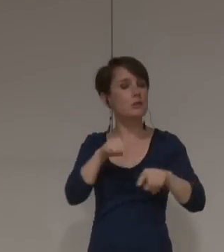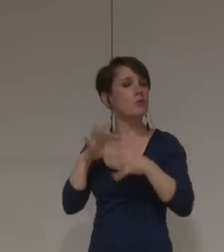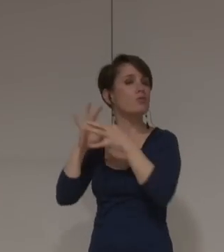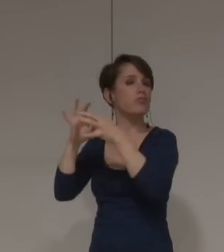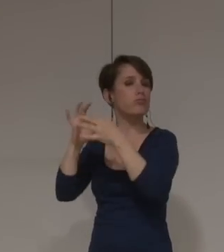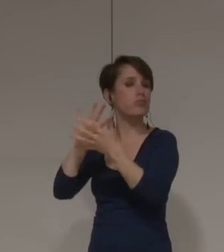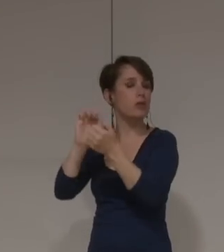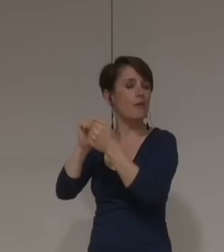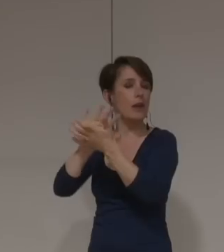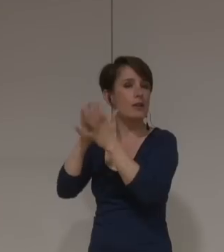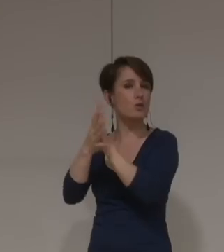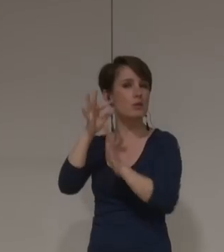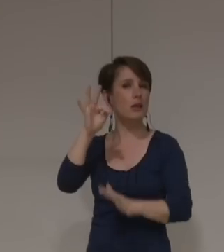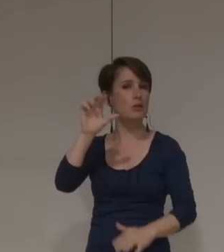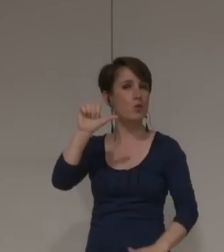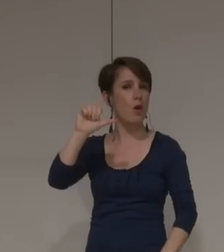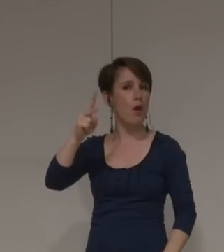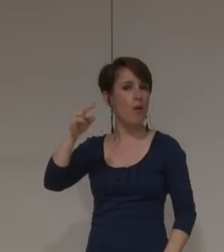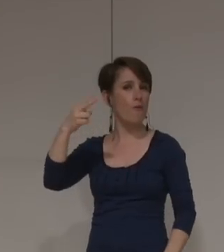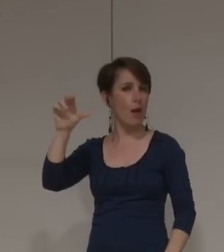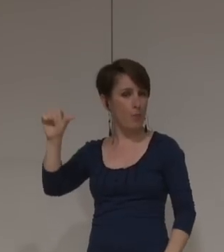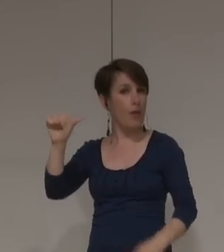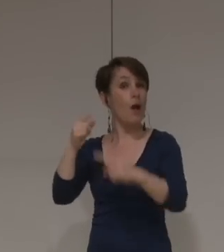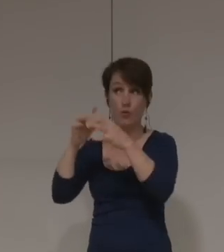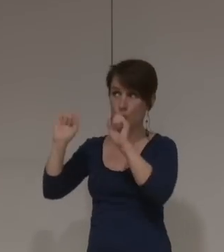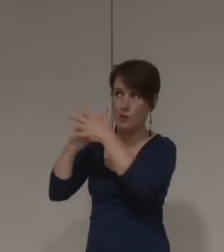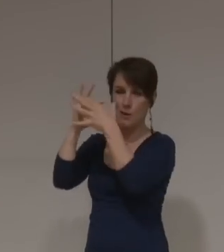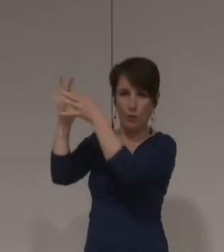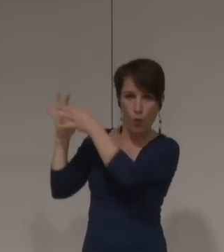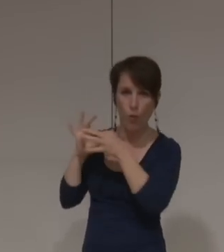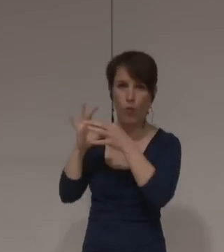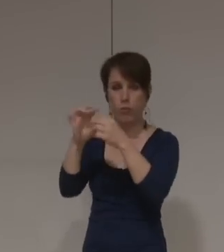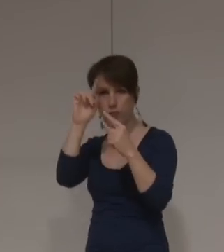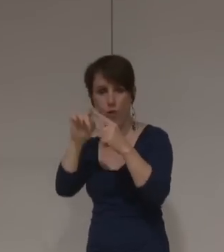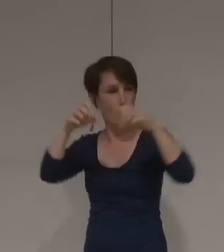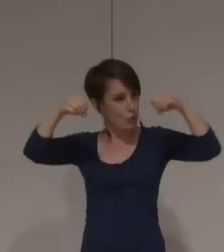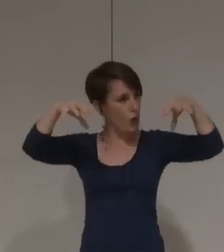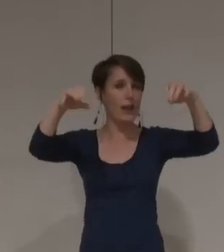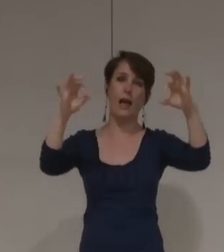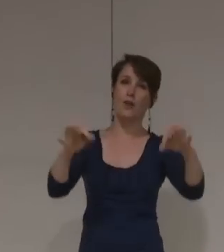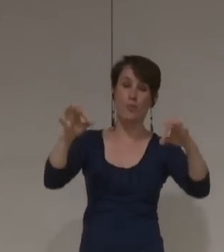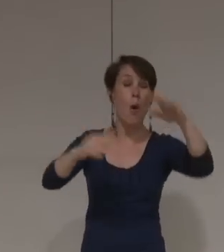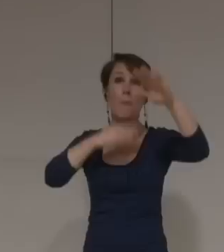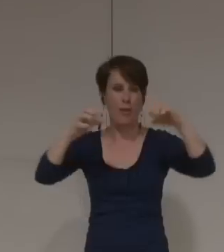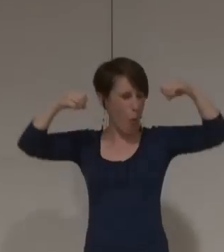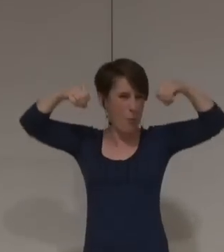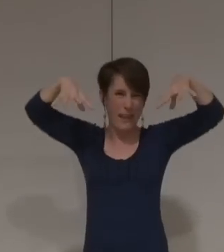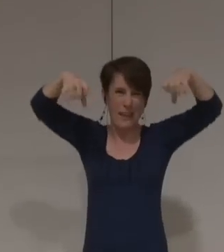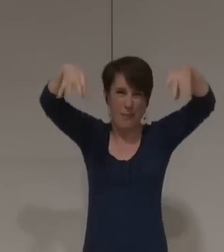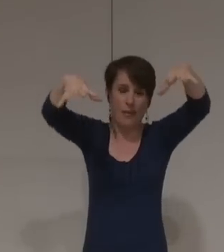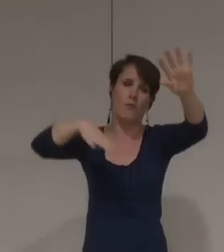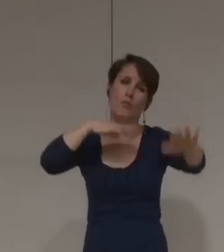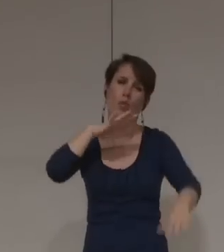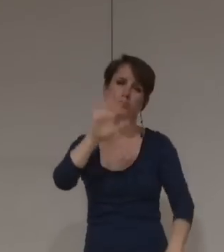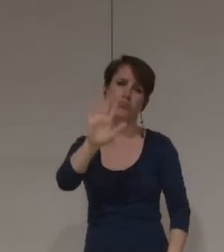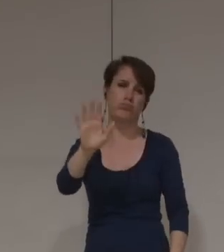raisonné qui est porté aussi par la Métro dans le Plan Climat d'agglomération troisièmement ce plan vise à améliorer